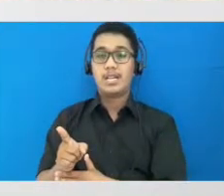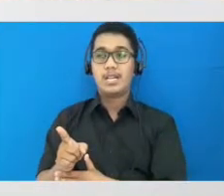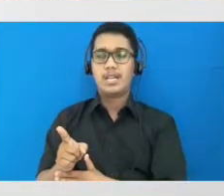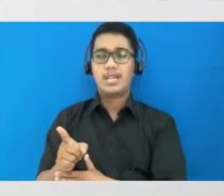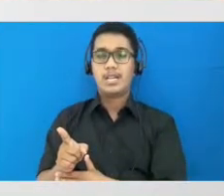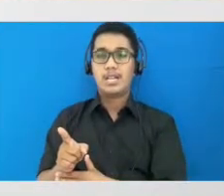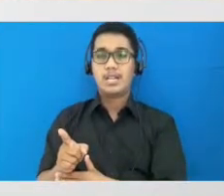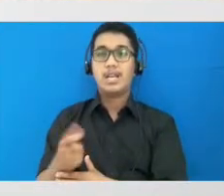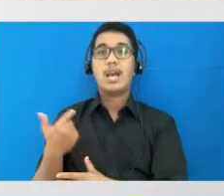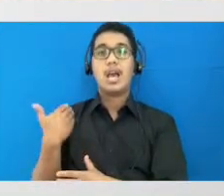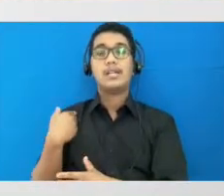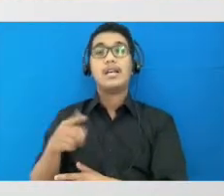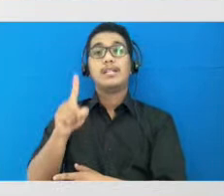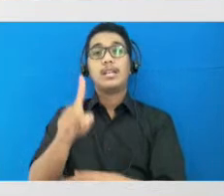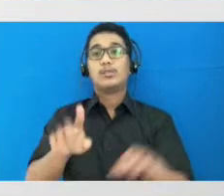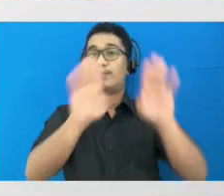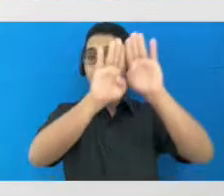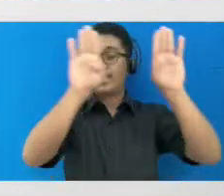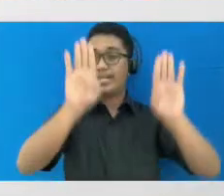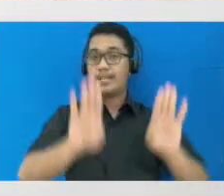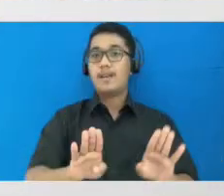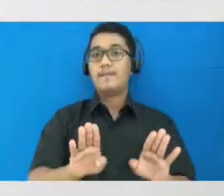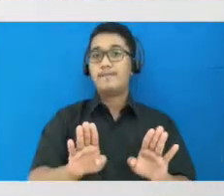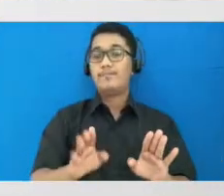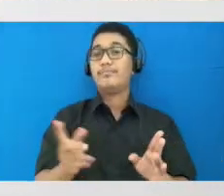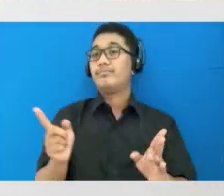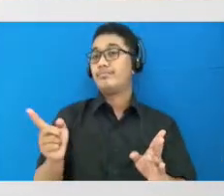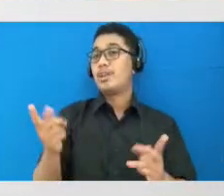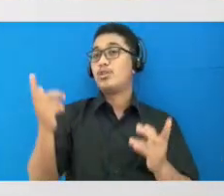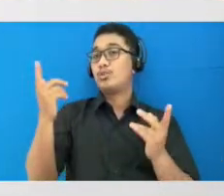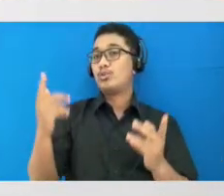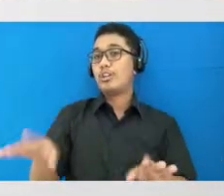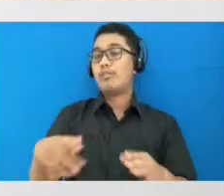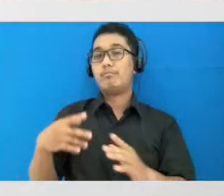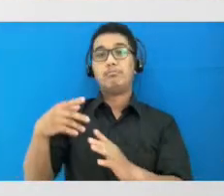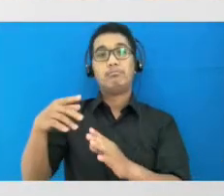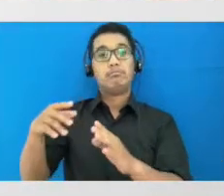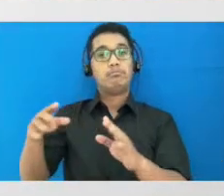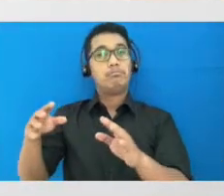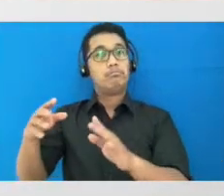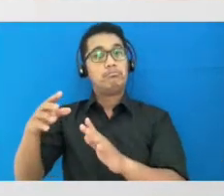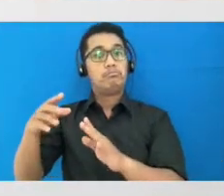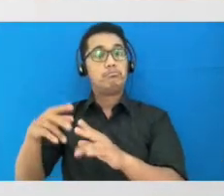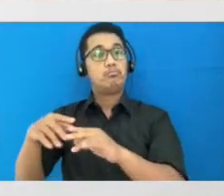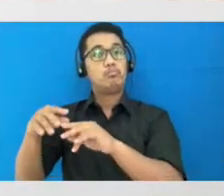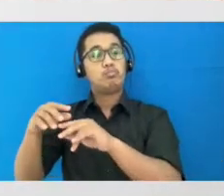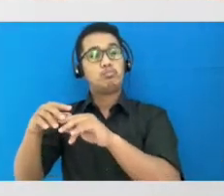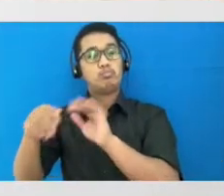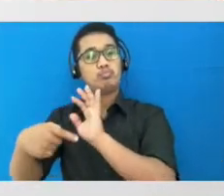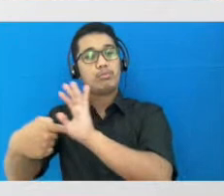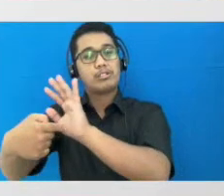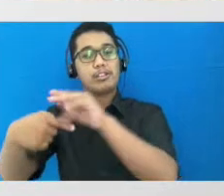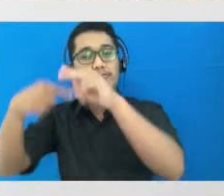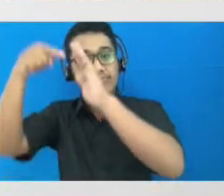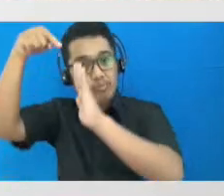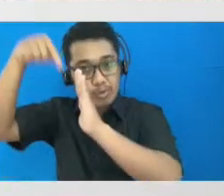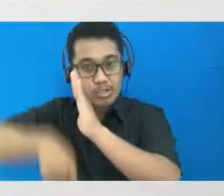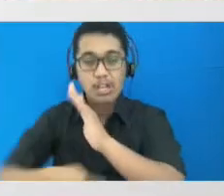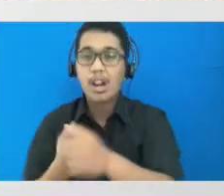ada satu media yang sudah mendisclose kasus ini cukup lengkap dan menjadi